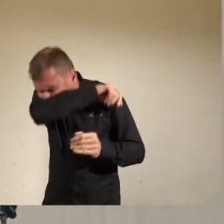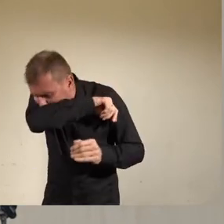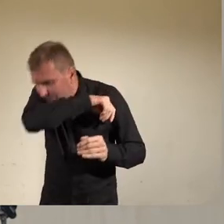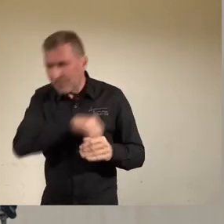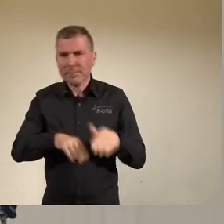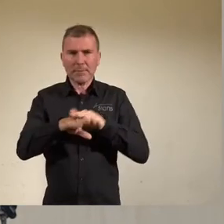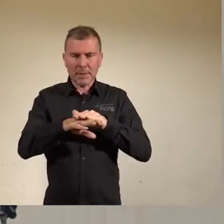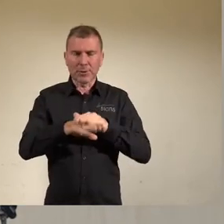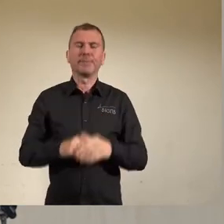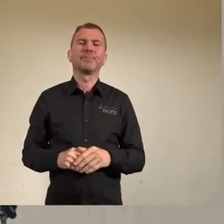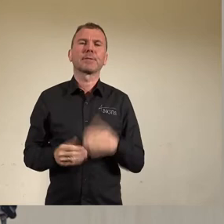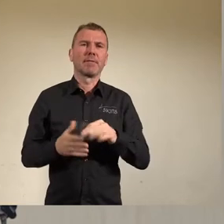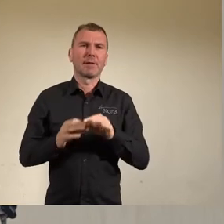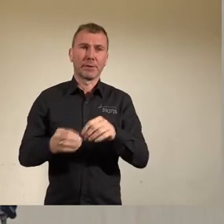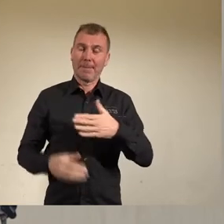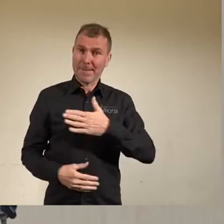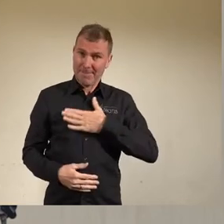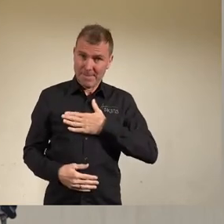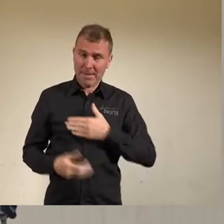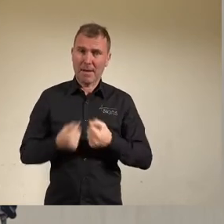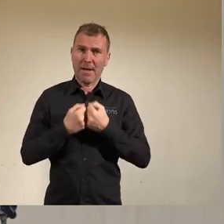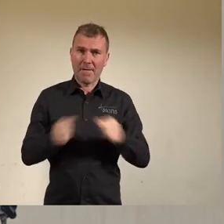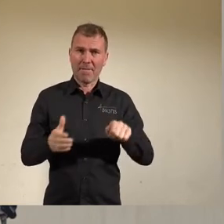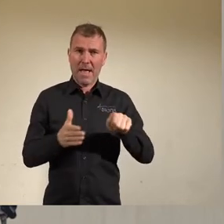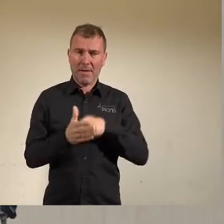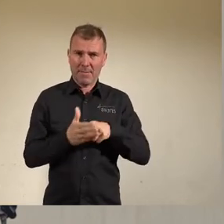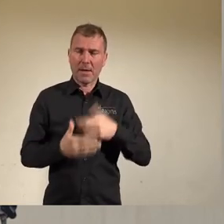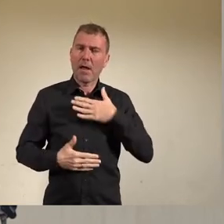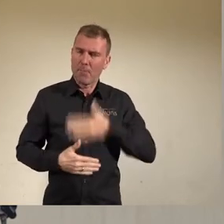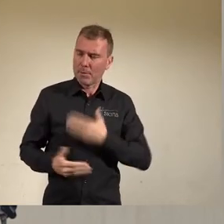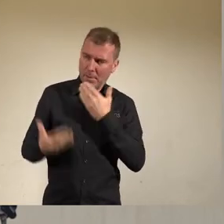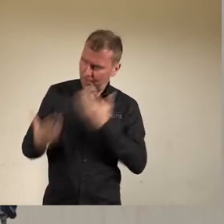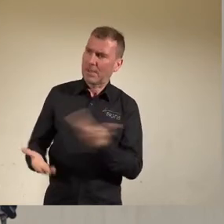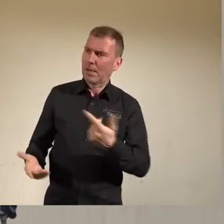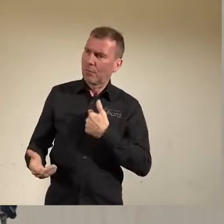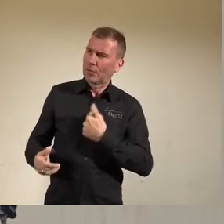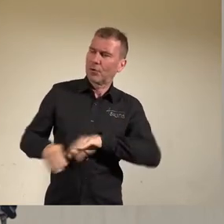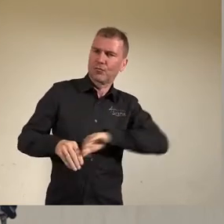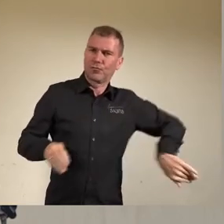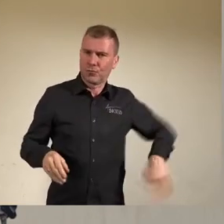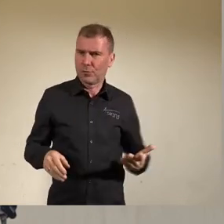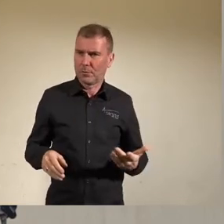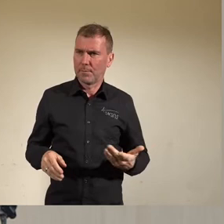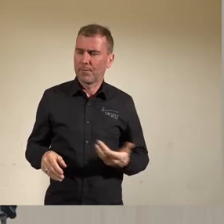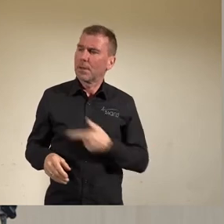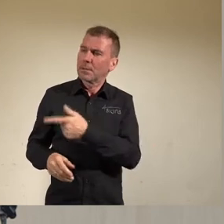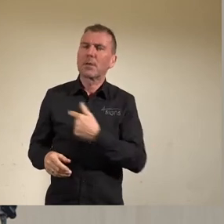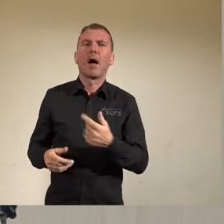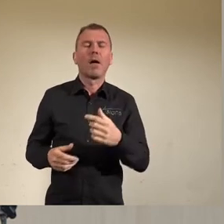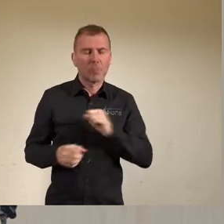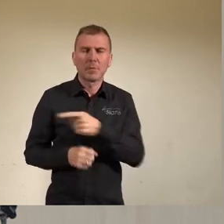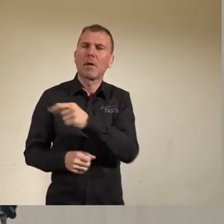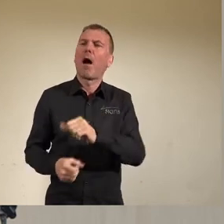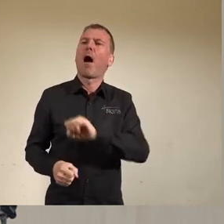fortgesetzt. Wir, die Freien Wähler, möchten uns ausdrücklich dafür bedanken. Sie haben es uns erspart, bei Ihrem